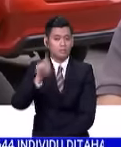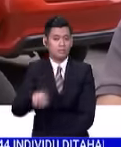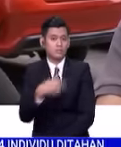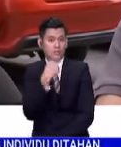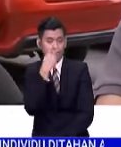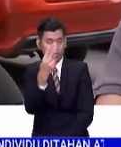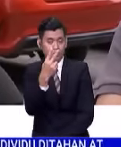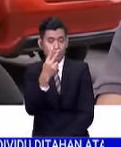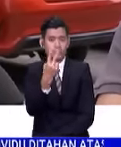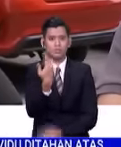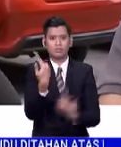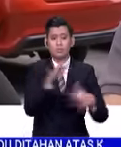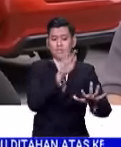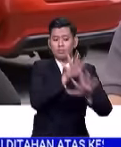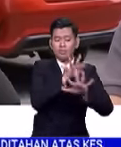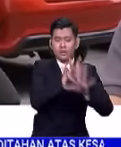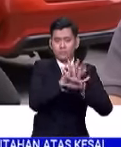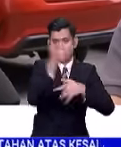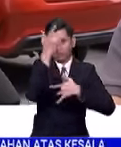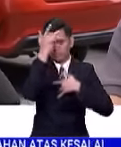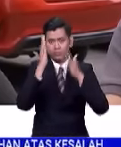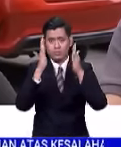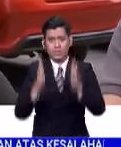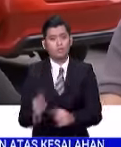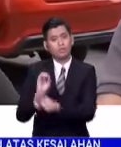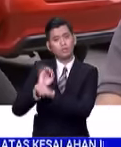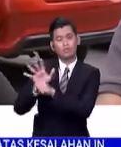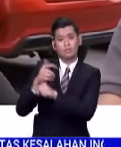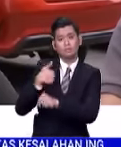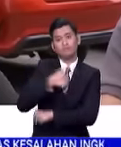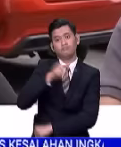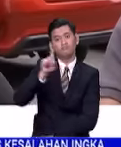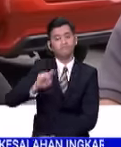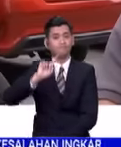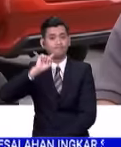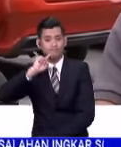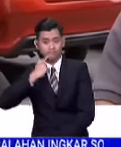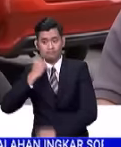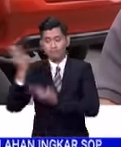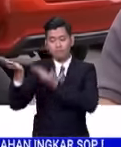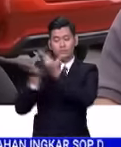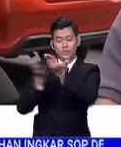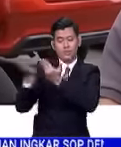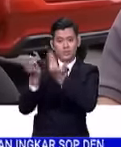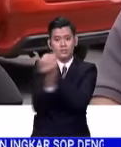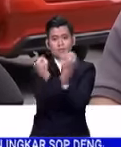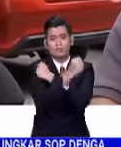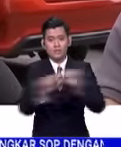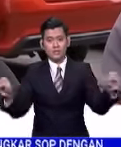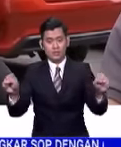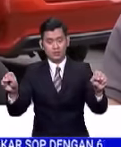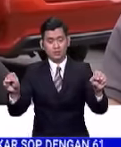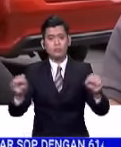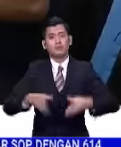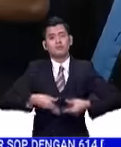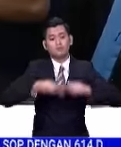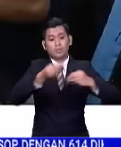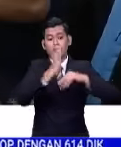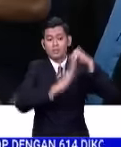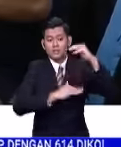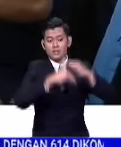berkumpul ramai-ramai pesakit ini, kita perlu ambil kira faktor-faktor infra yang memberi keselesaan kepada pesakit.